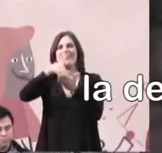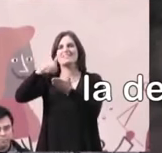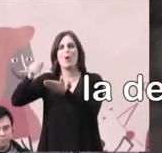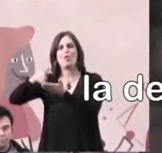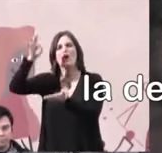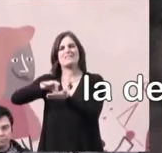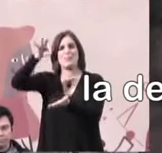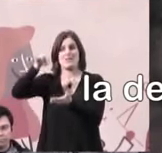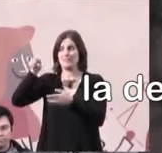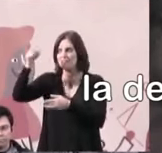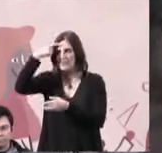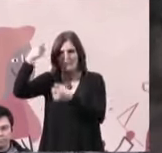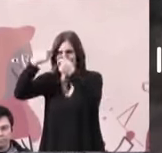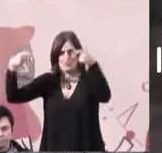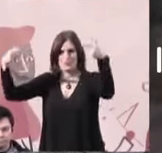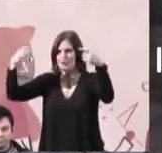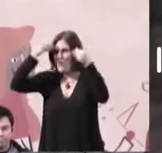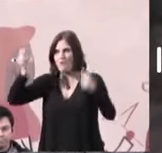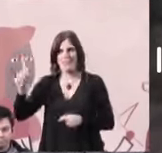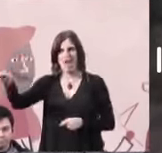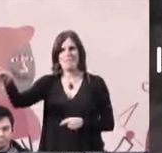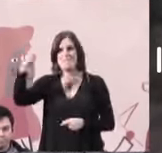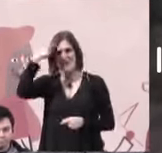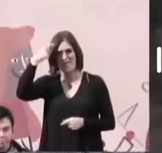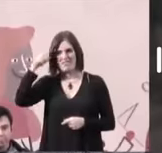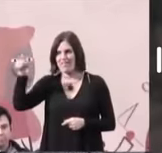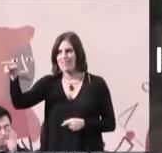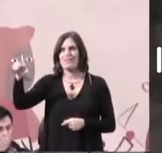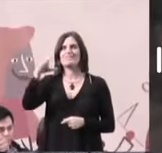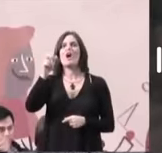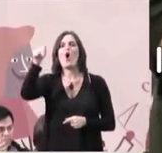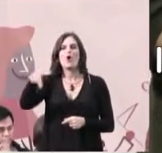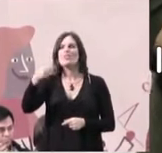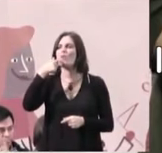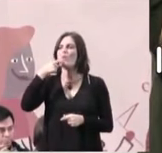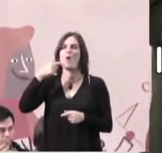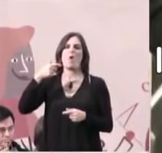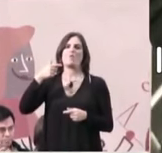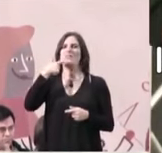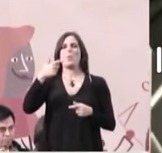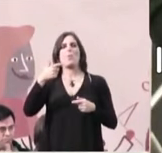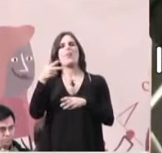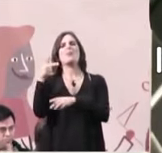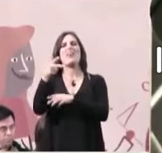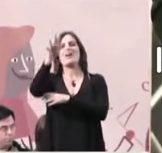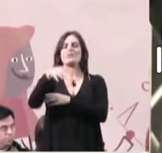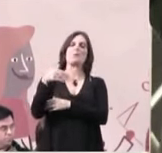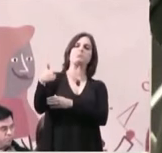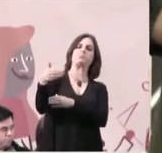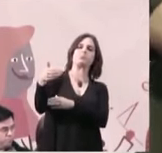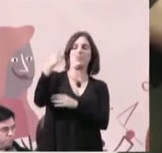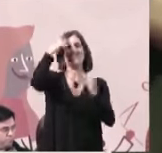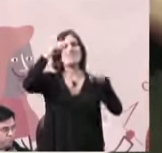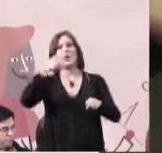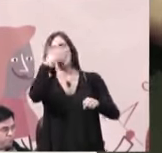esa misma, que no olvidamos, la del desahucio express, la que menysprea sistemàticament el dret de Catalunya a decidir